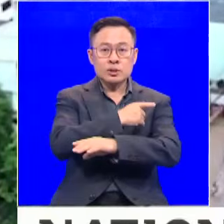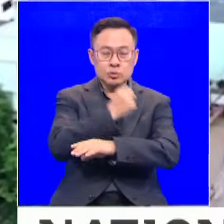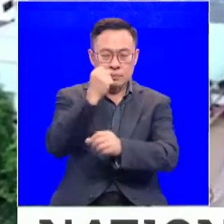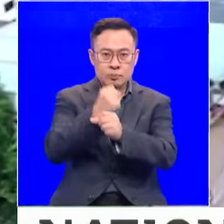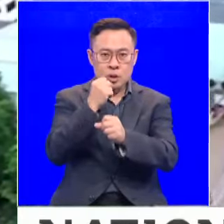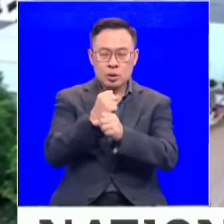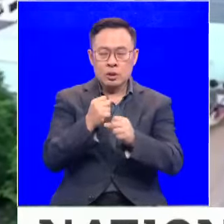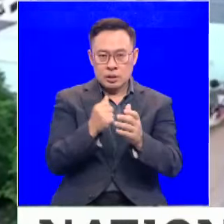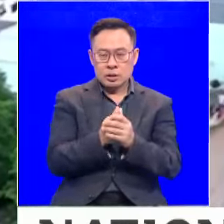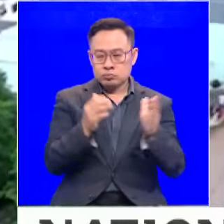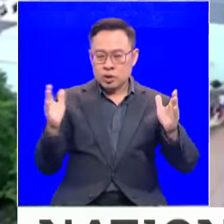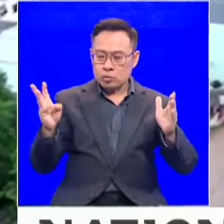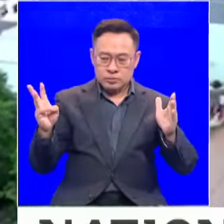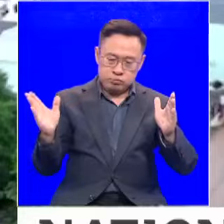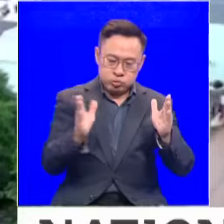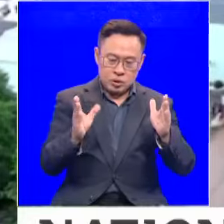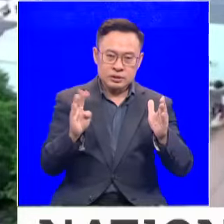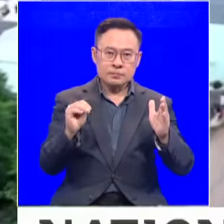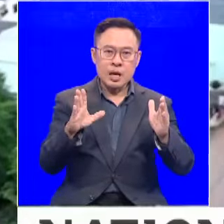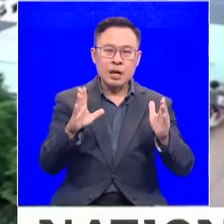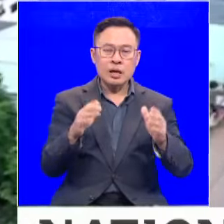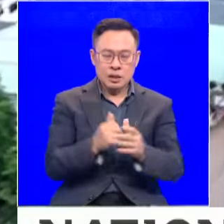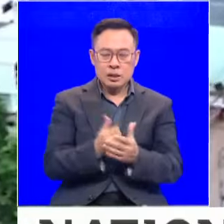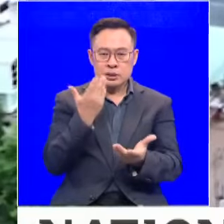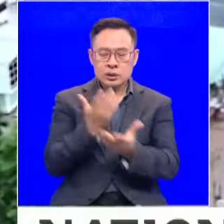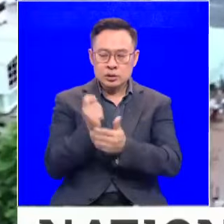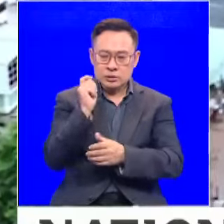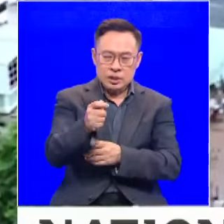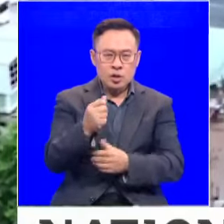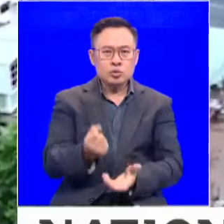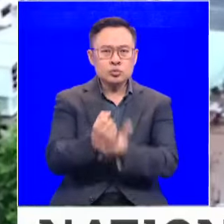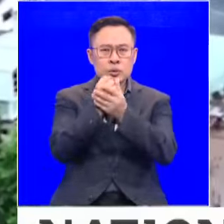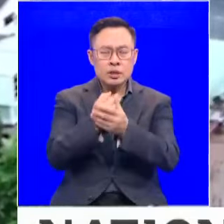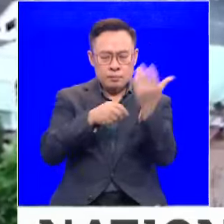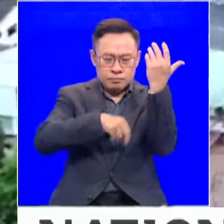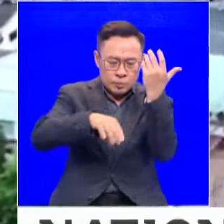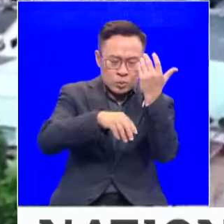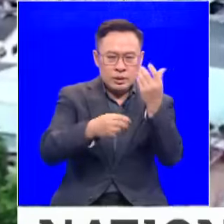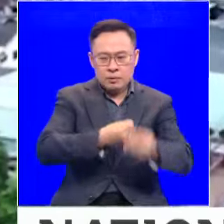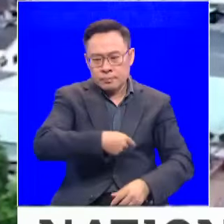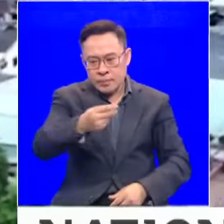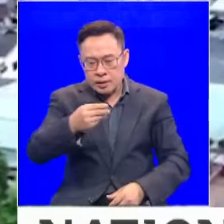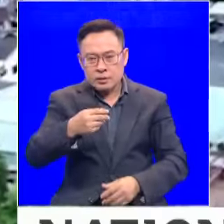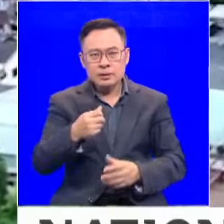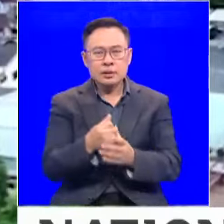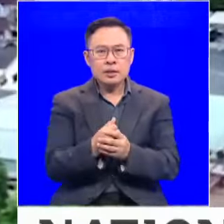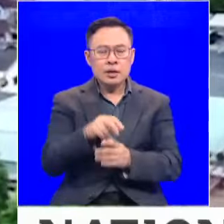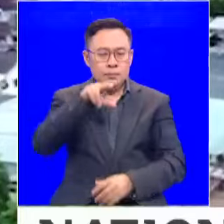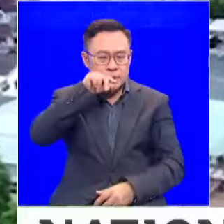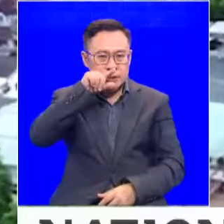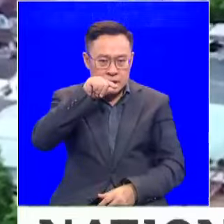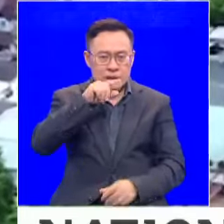ที่จะให้เยียวยานะครับช่วยเหลือเรื่องปัจจัยการผลิตด้วยเมล็ดพันธุ์เป็ดไก่ลอง